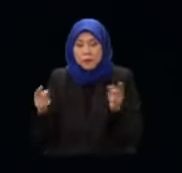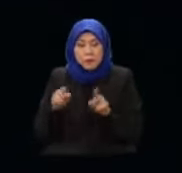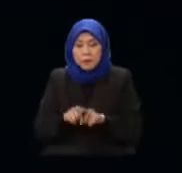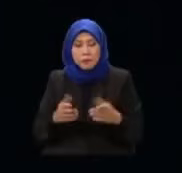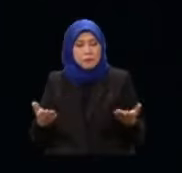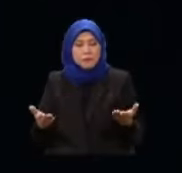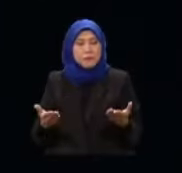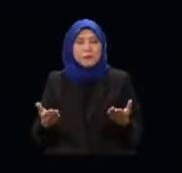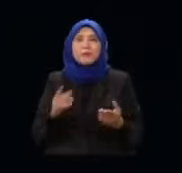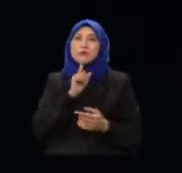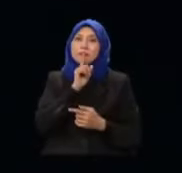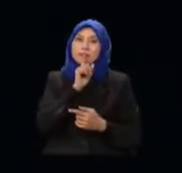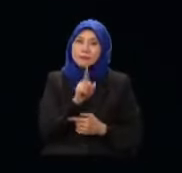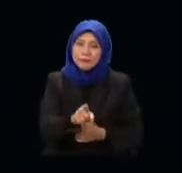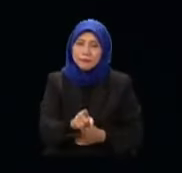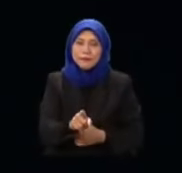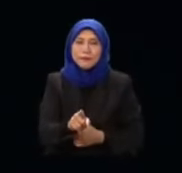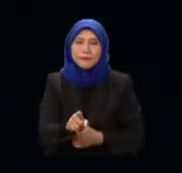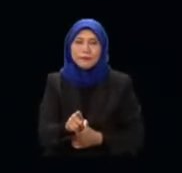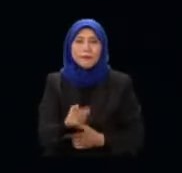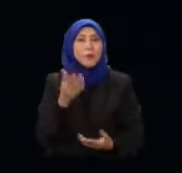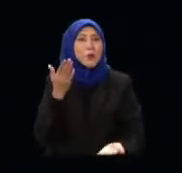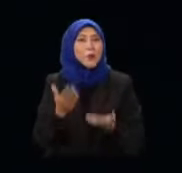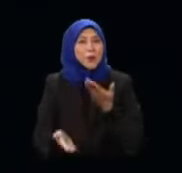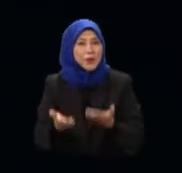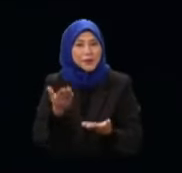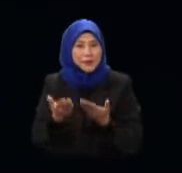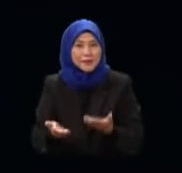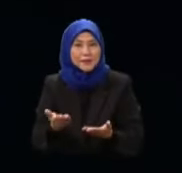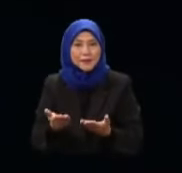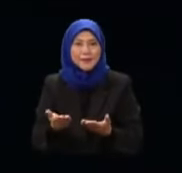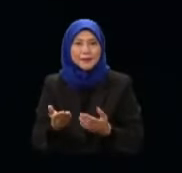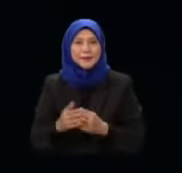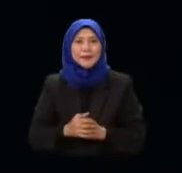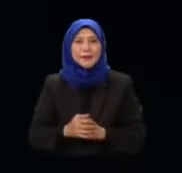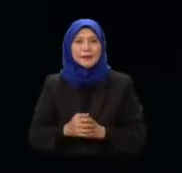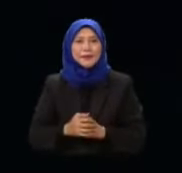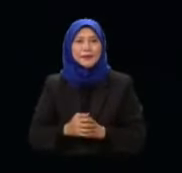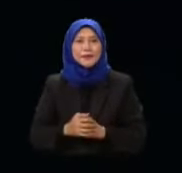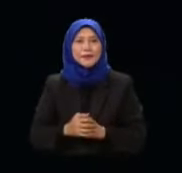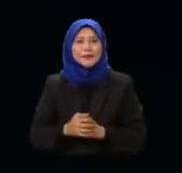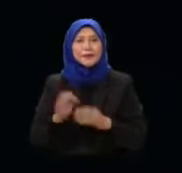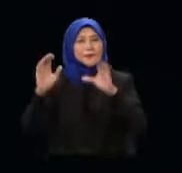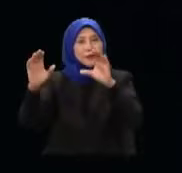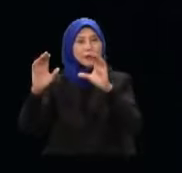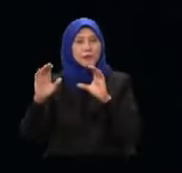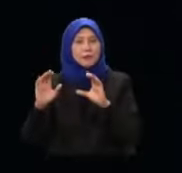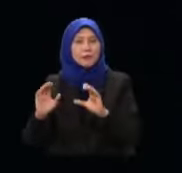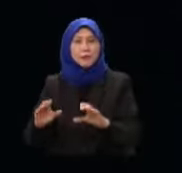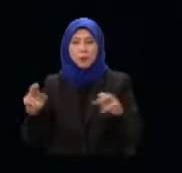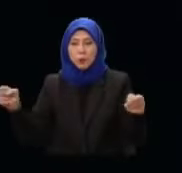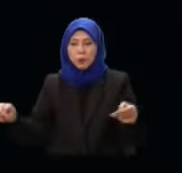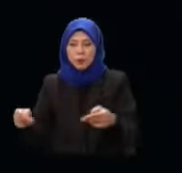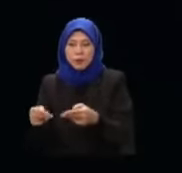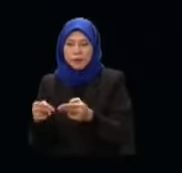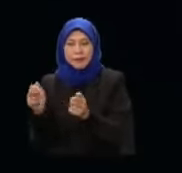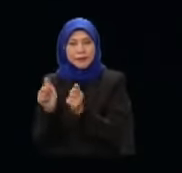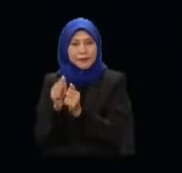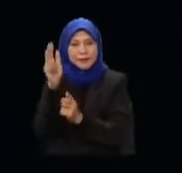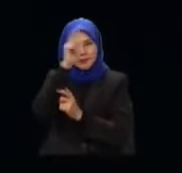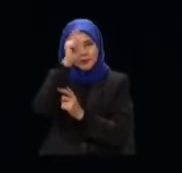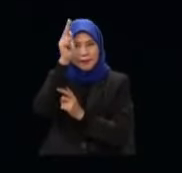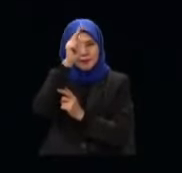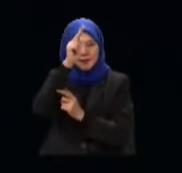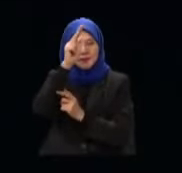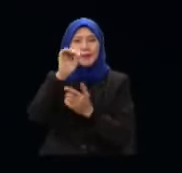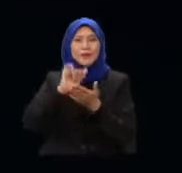dalam keadaan yang sepatunya tetapi mungkin mungkin agaknya pendekatan antara hubungan Kerajaan